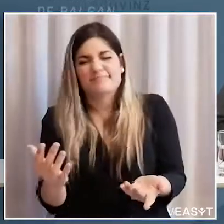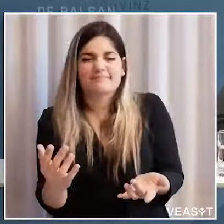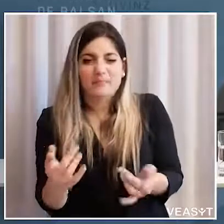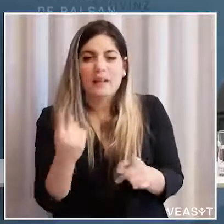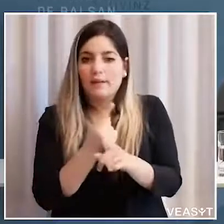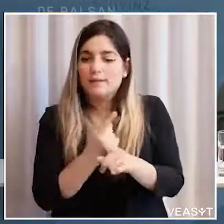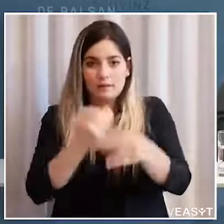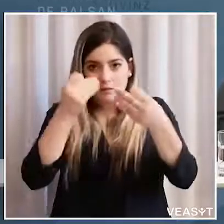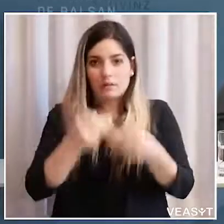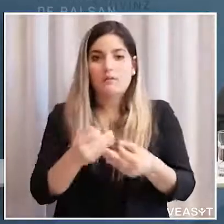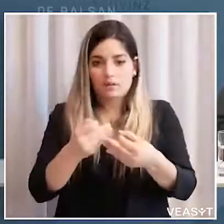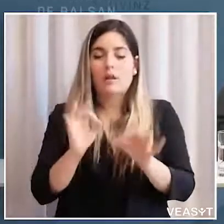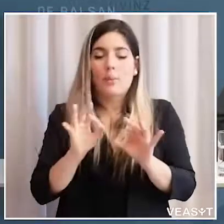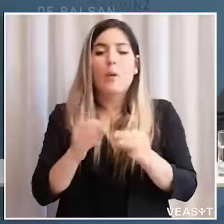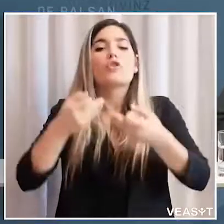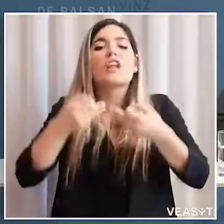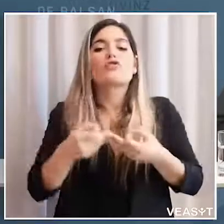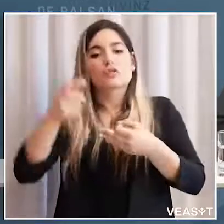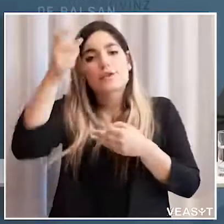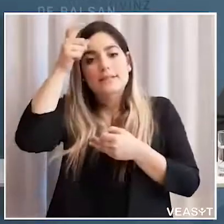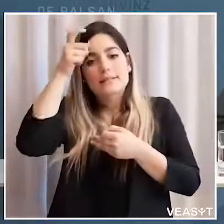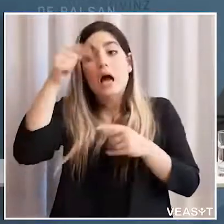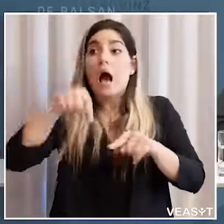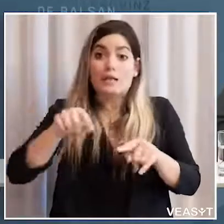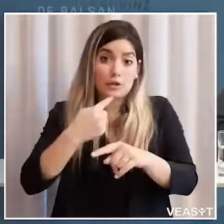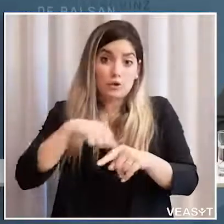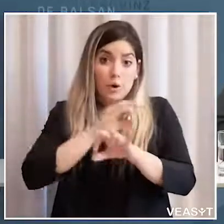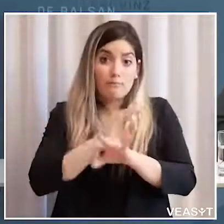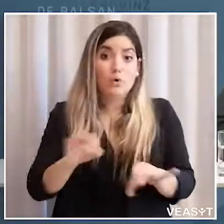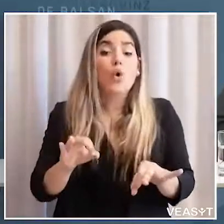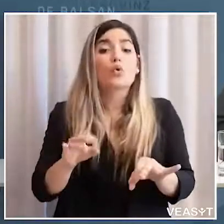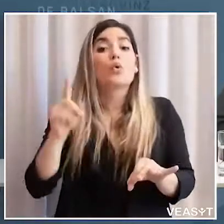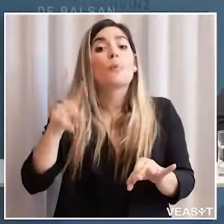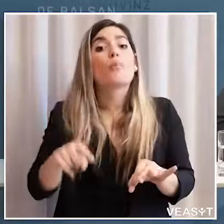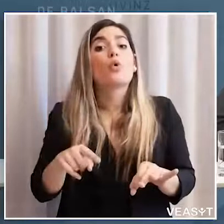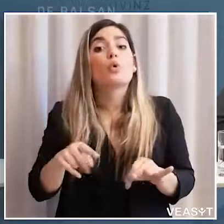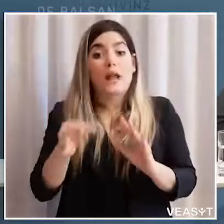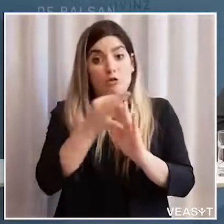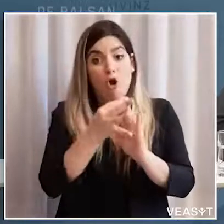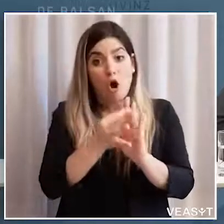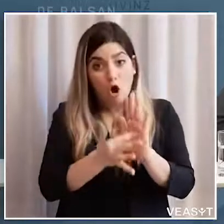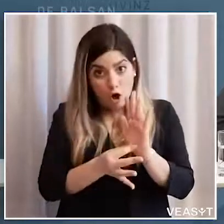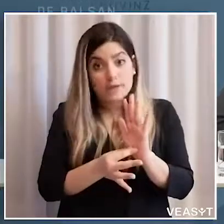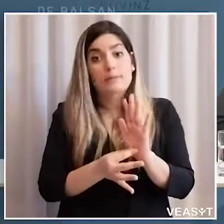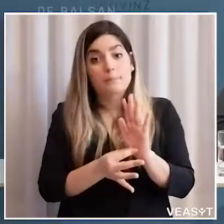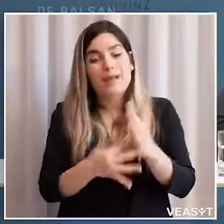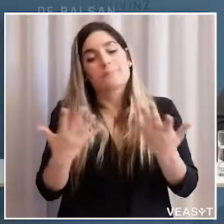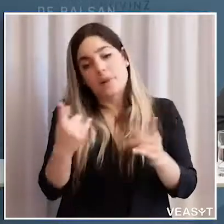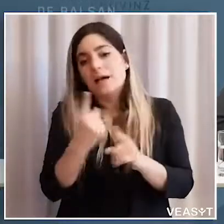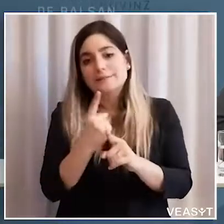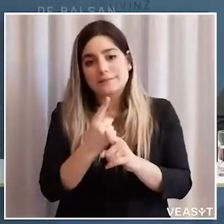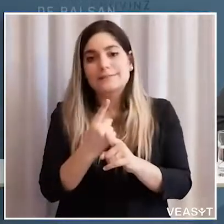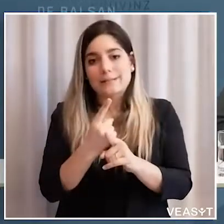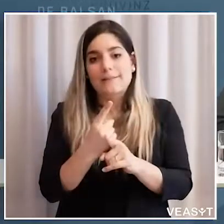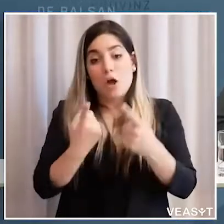perciò bisogna vedere in modo definitivo la decisione a livello statale adesso abbiamo pronto anche le norme che dovranno